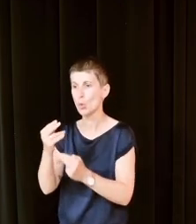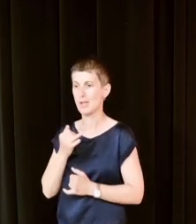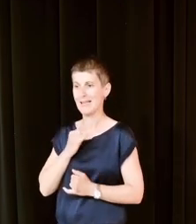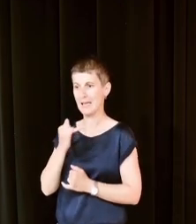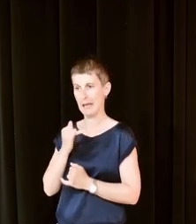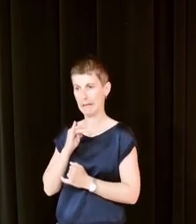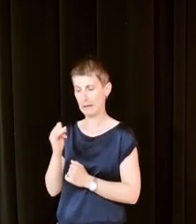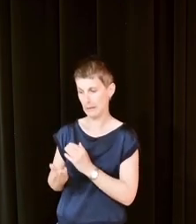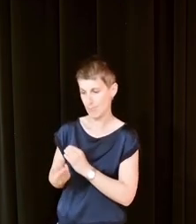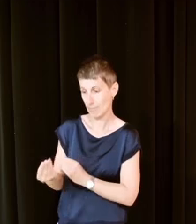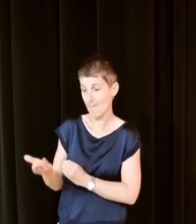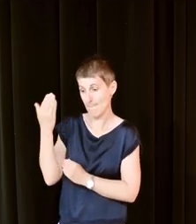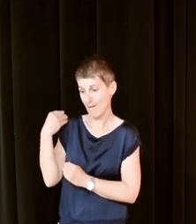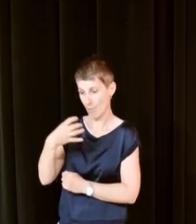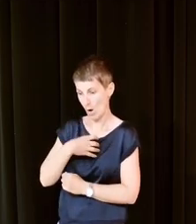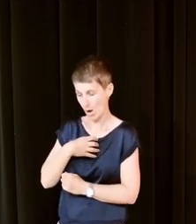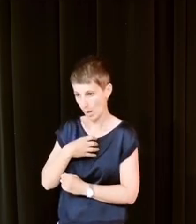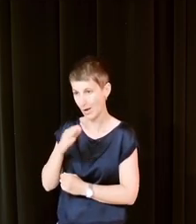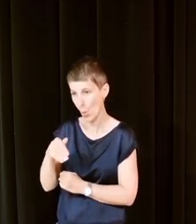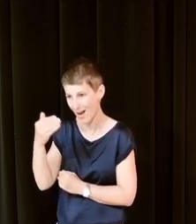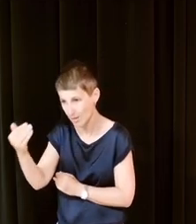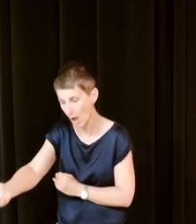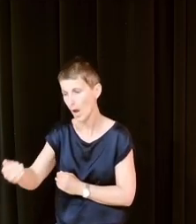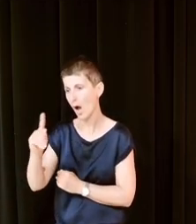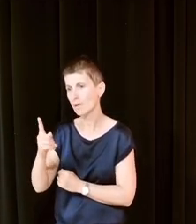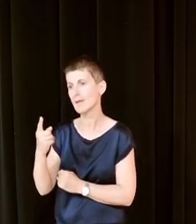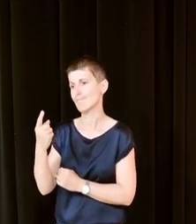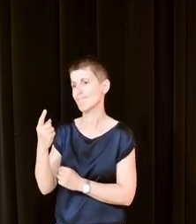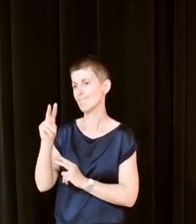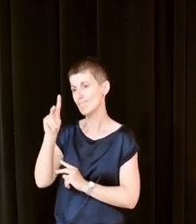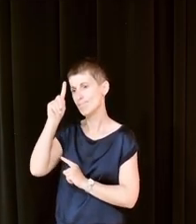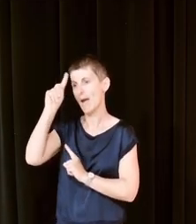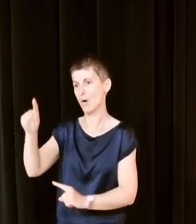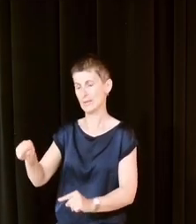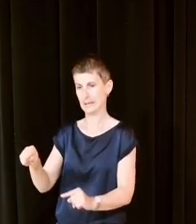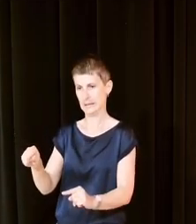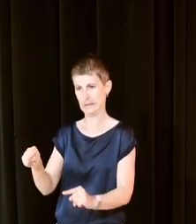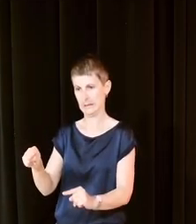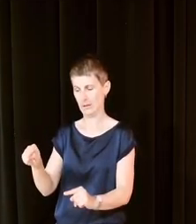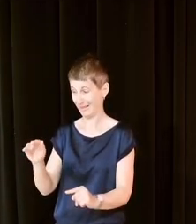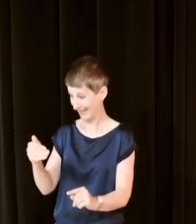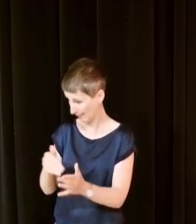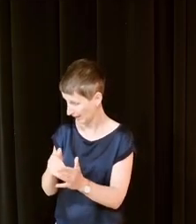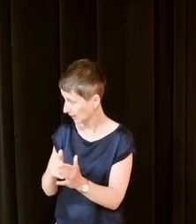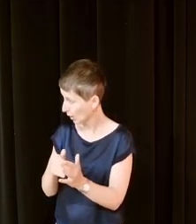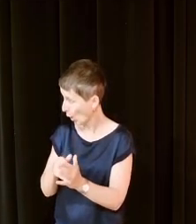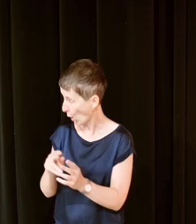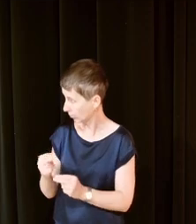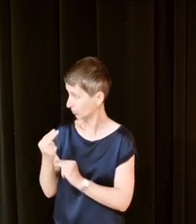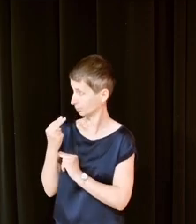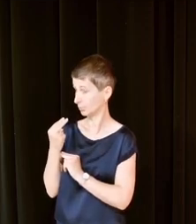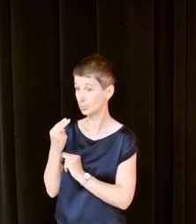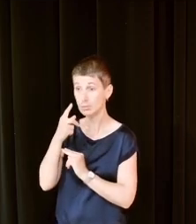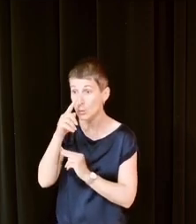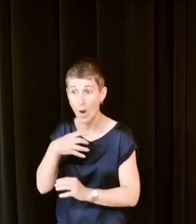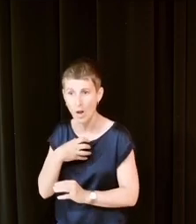vor der Erkrankung oder nach der Beeinträchtigung. Also sich dessen auch zu vergewissern, dass es das noch gibt, dass ich nicht nur krank